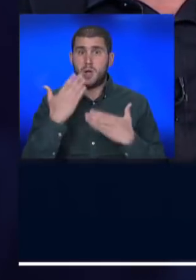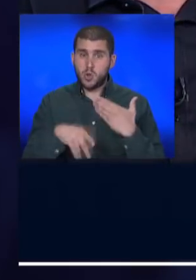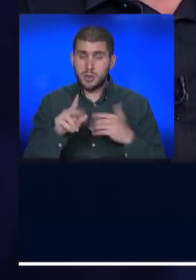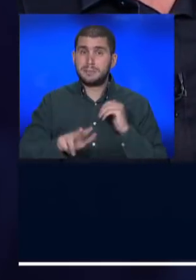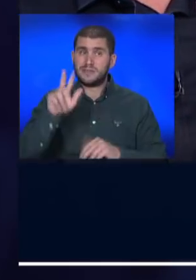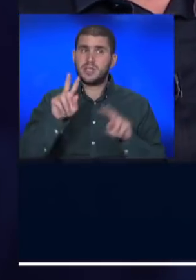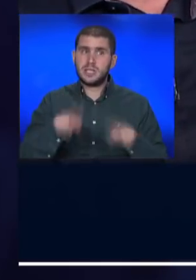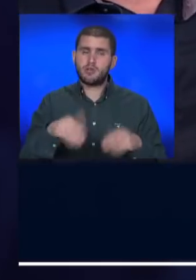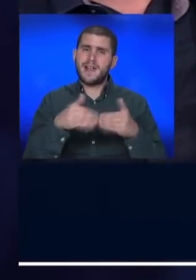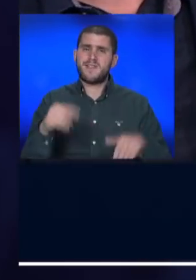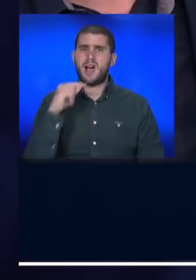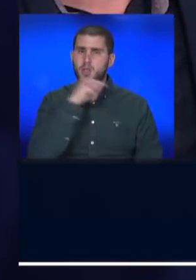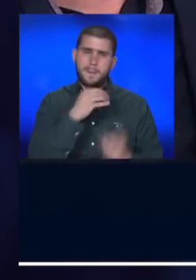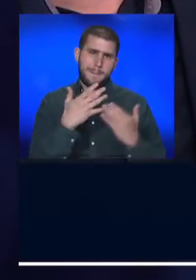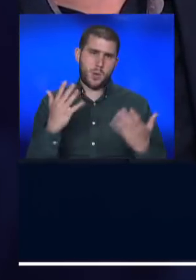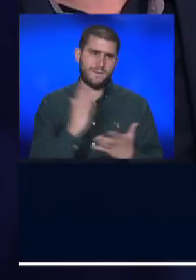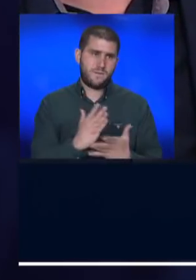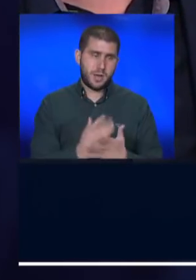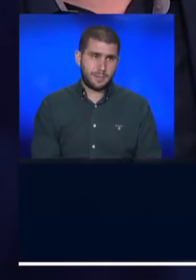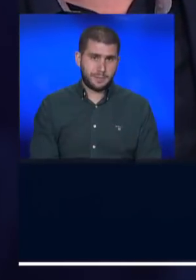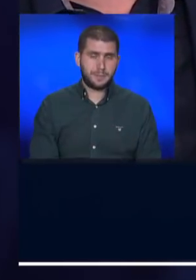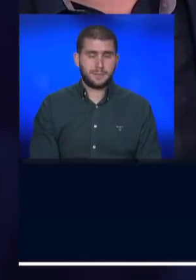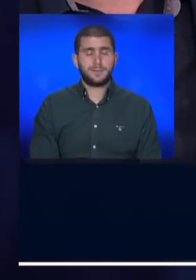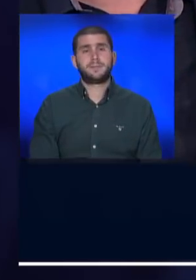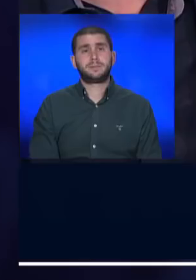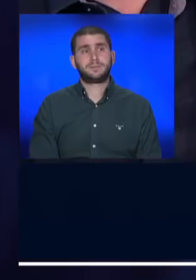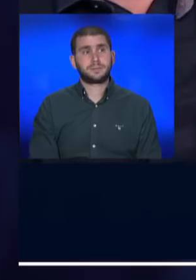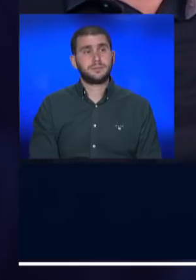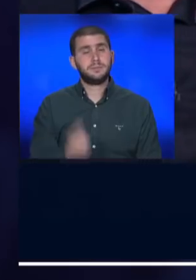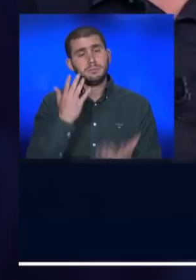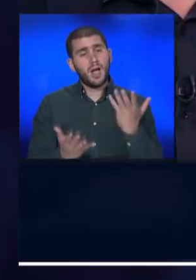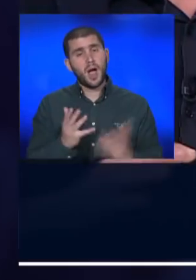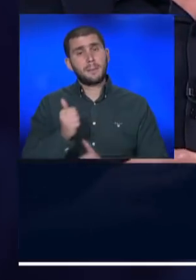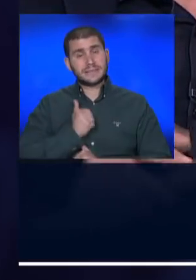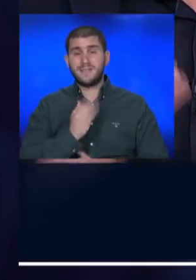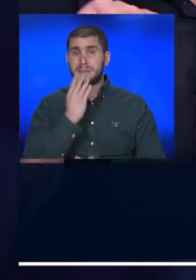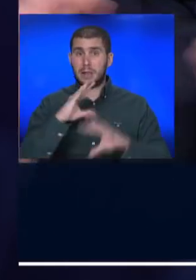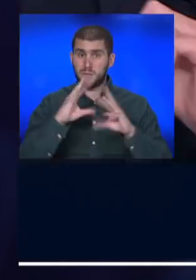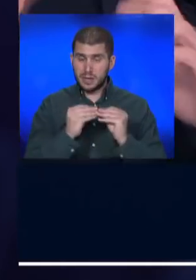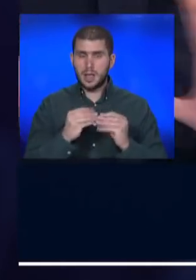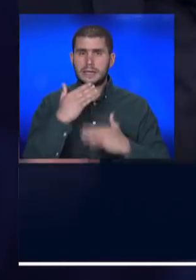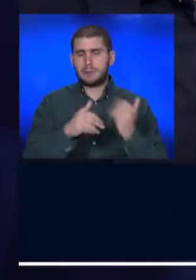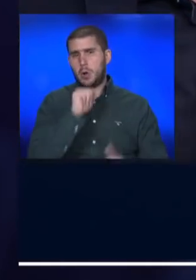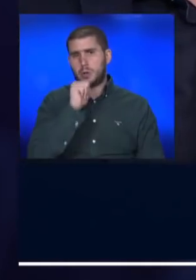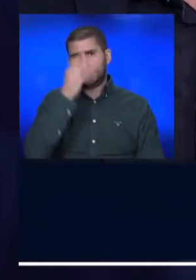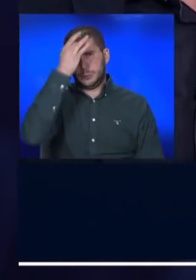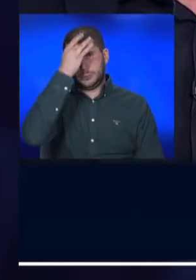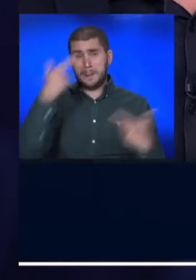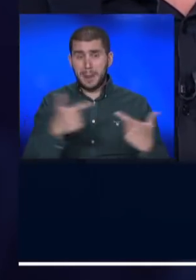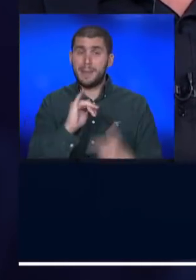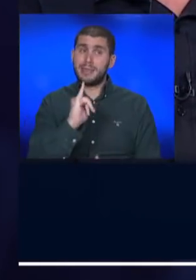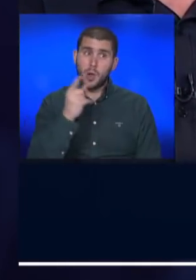מאוד ברורים. והערכה בצהל, בכלל בישראל, שחיזבאללה לא רוצה להיכנס למלחמה, זה נכון שהוא מוכן מדי פעם